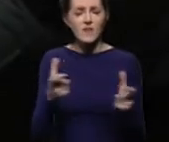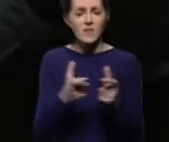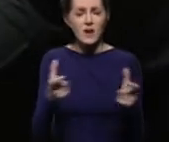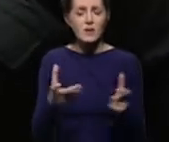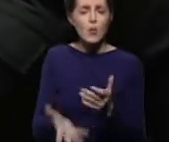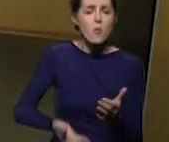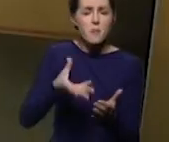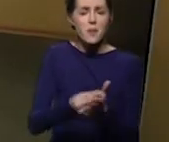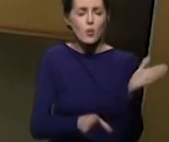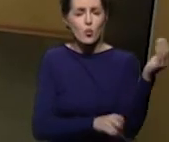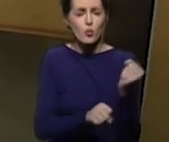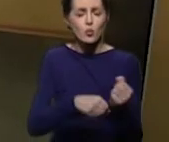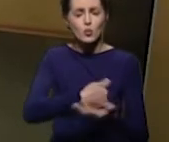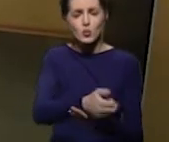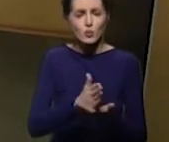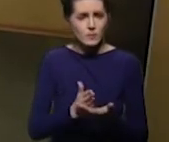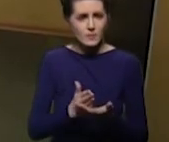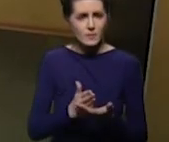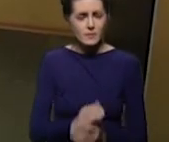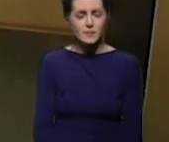оплату комунальних послуг.